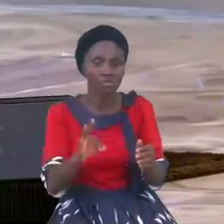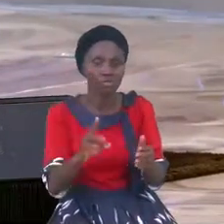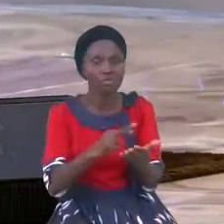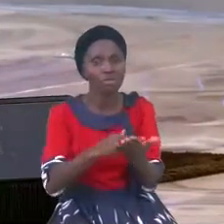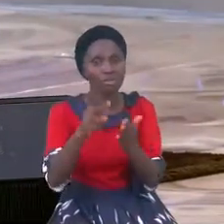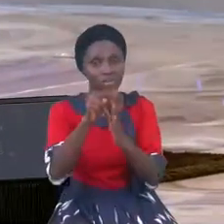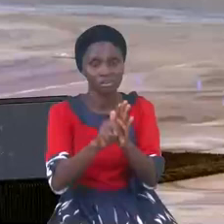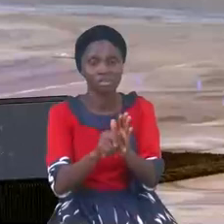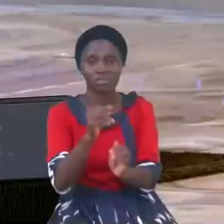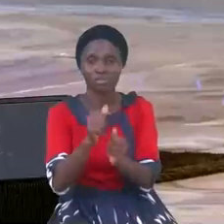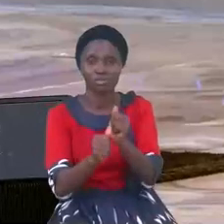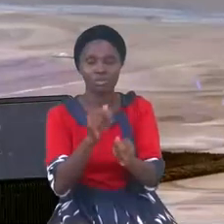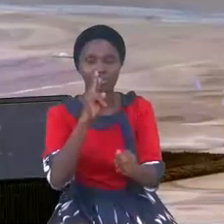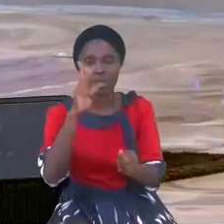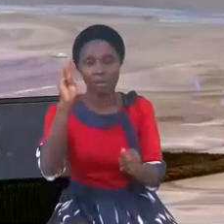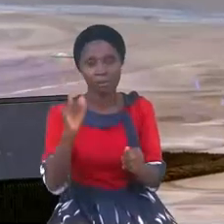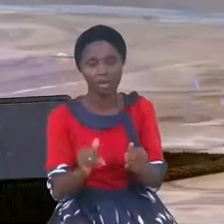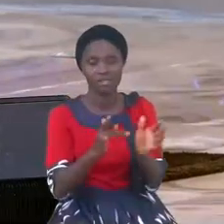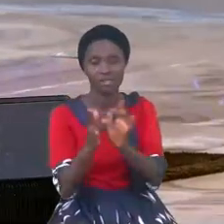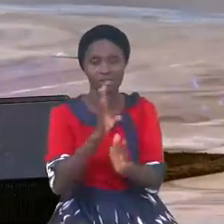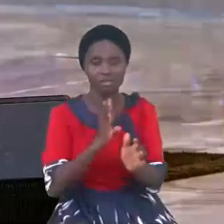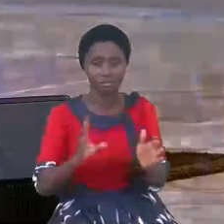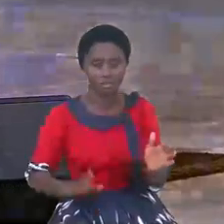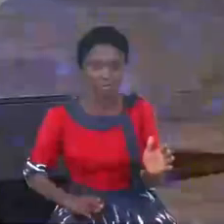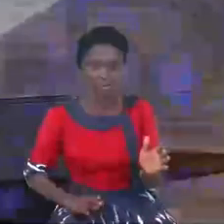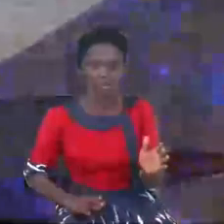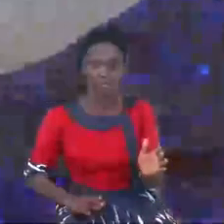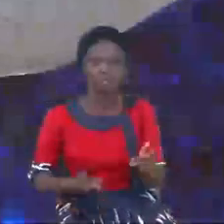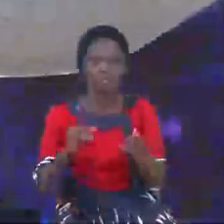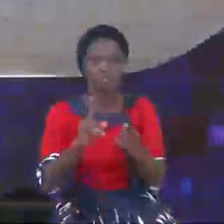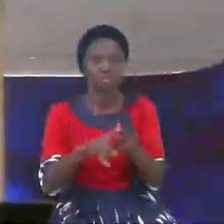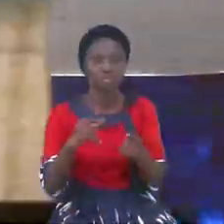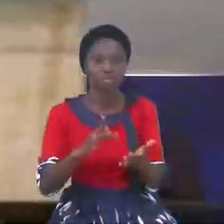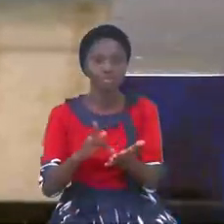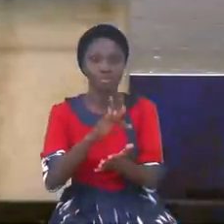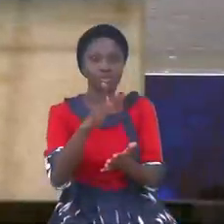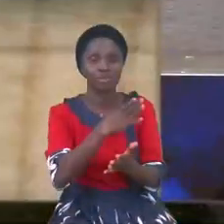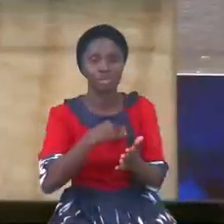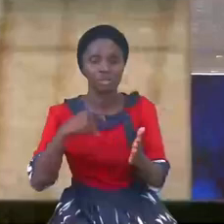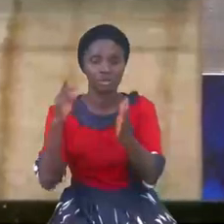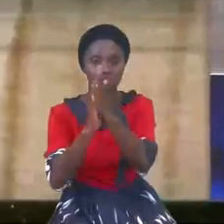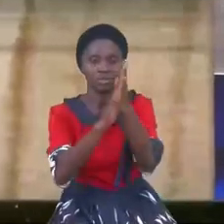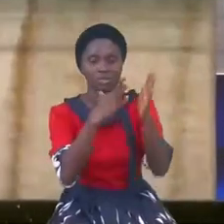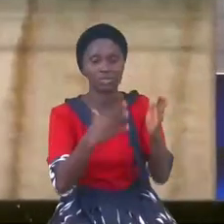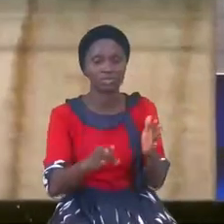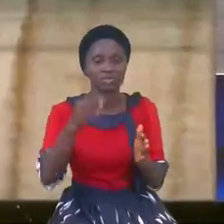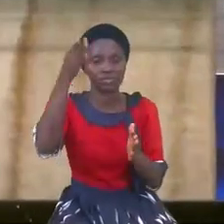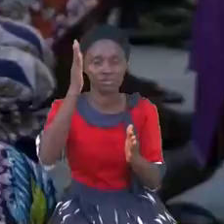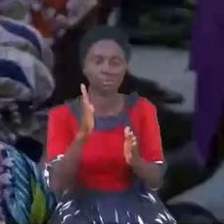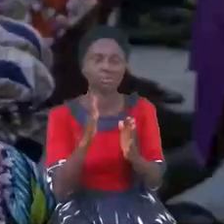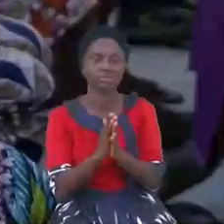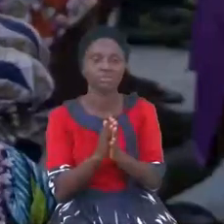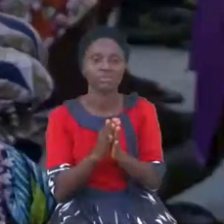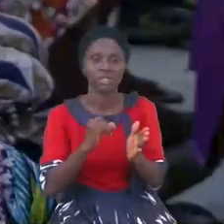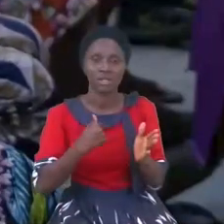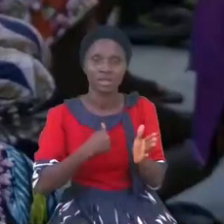par Jésus-Christ à la gloire et à la louange de Dieu. Je prie